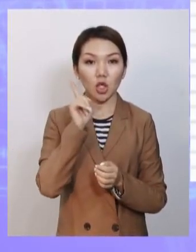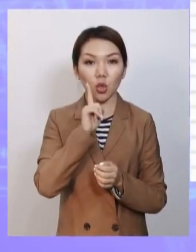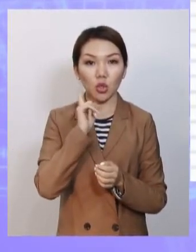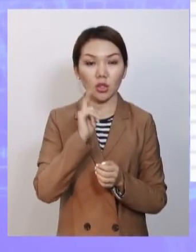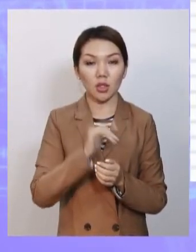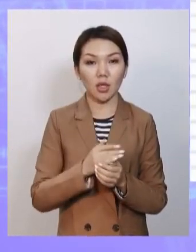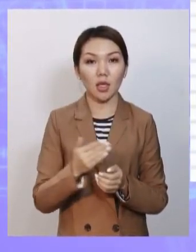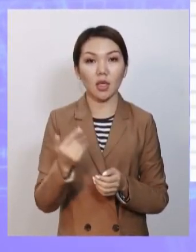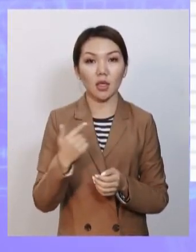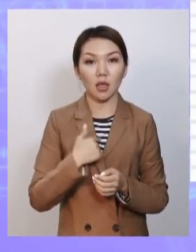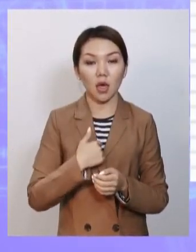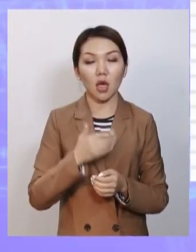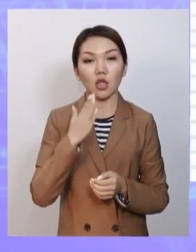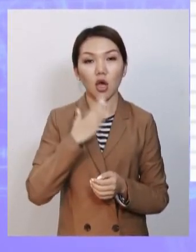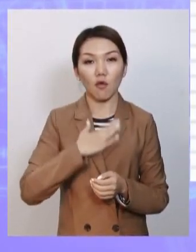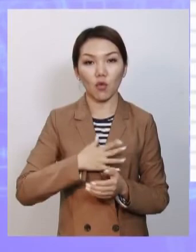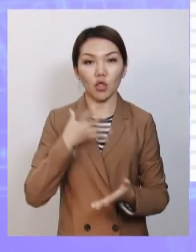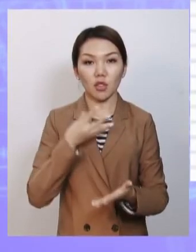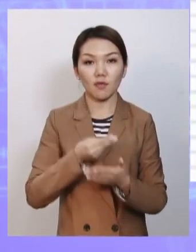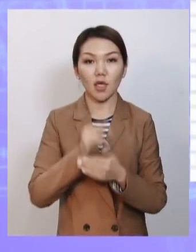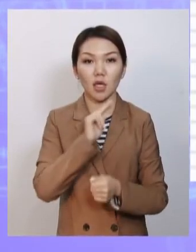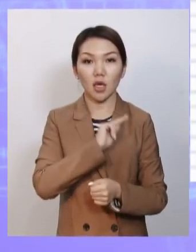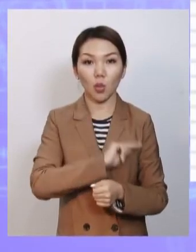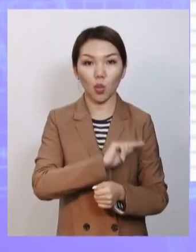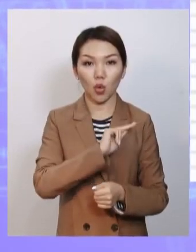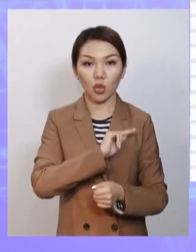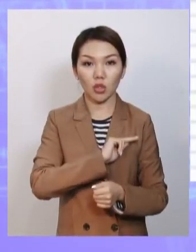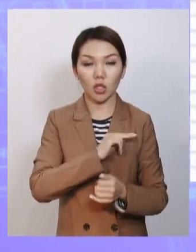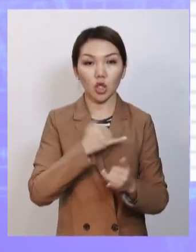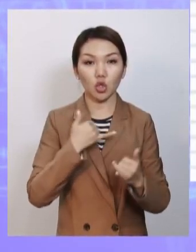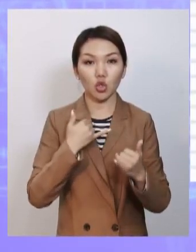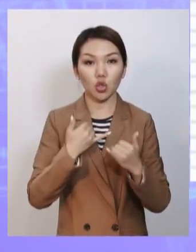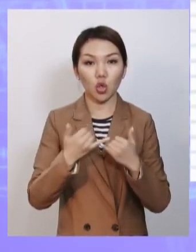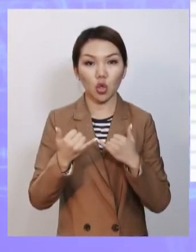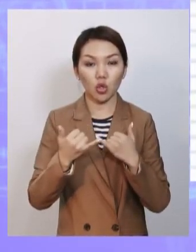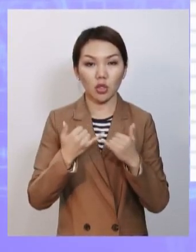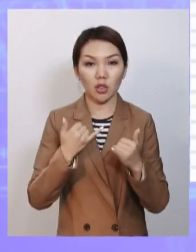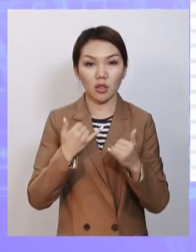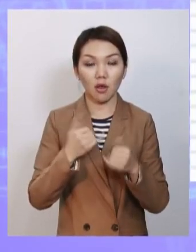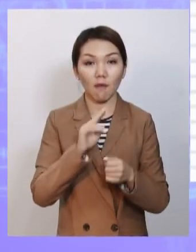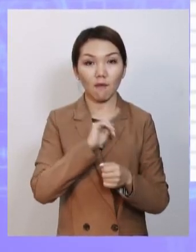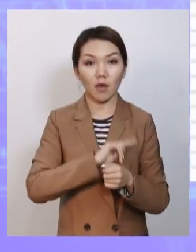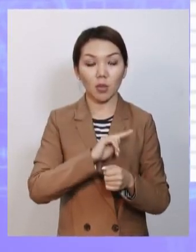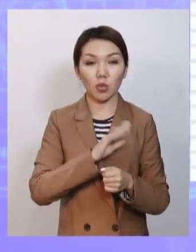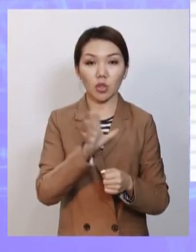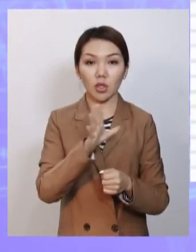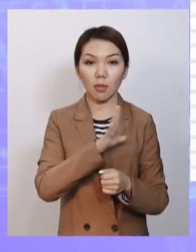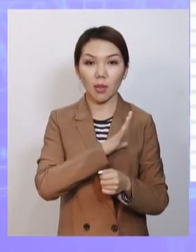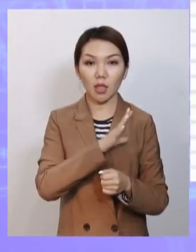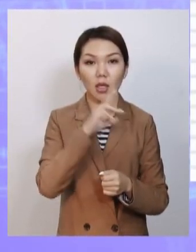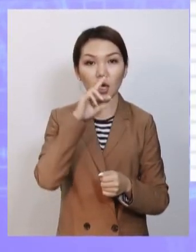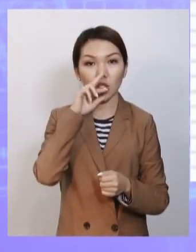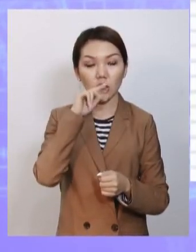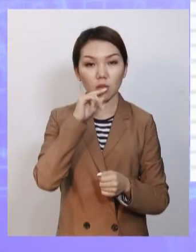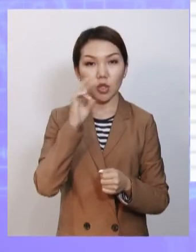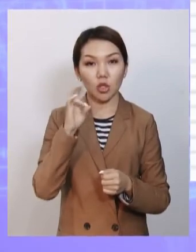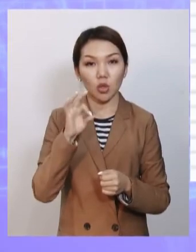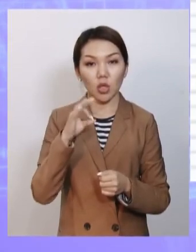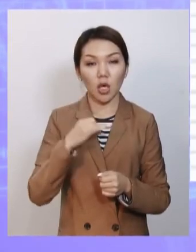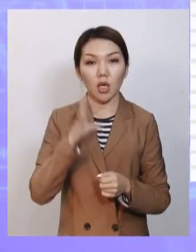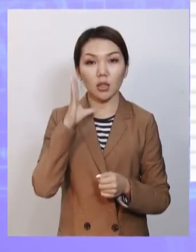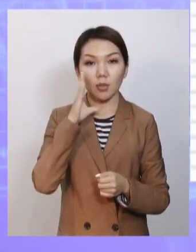я доволен своей работой желтый в работе допускал ошибки но я